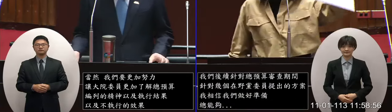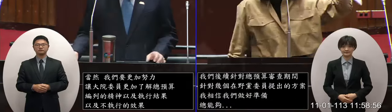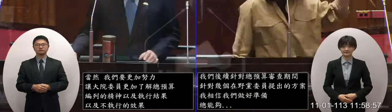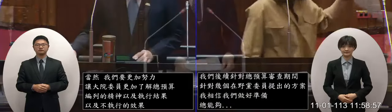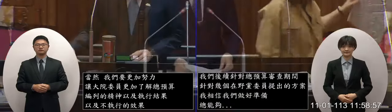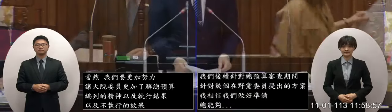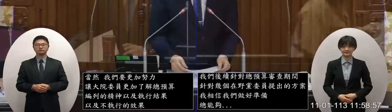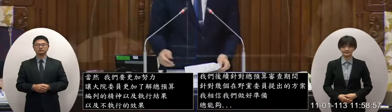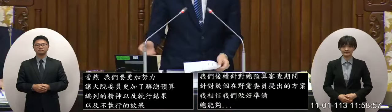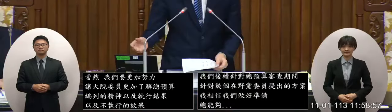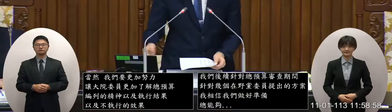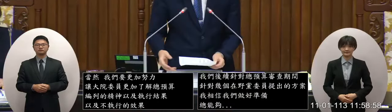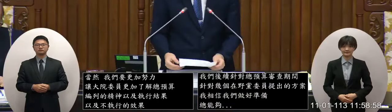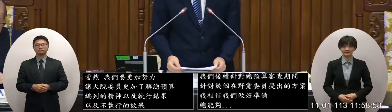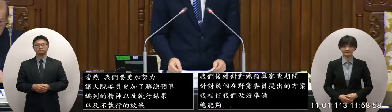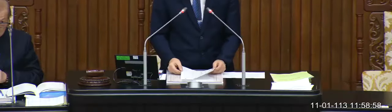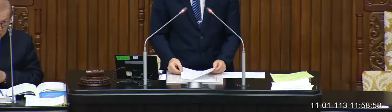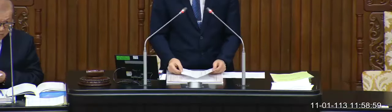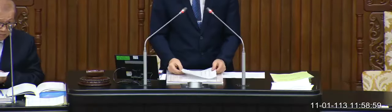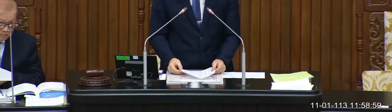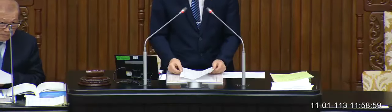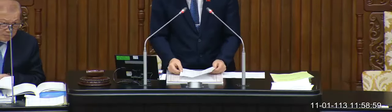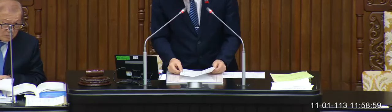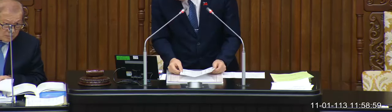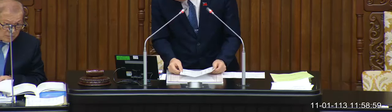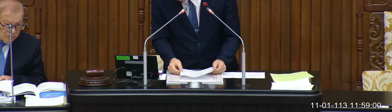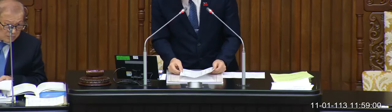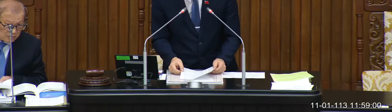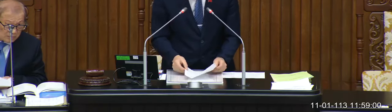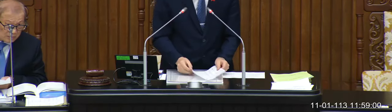谢谢吴思瑶委的咨询，谢谢卓院长的备询。